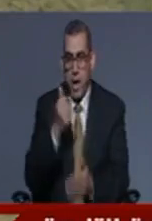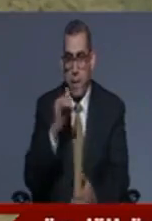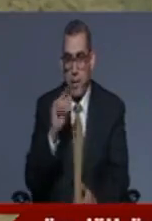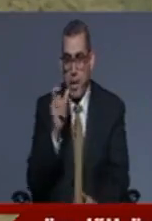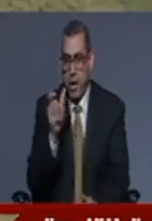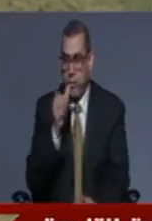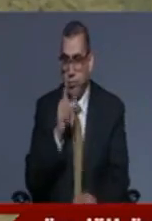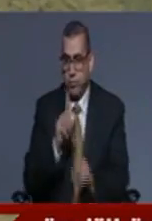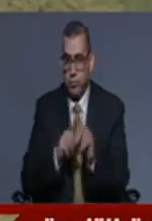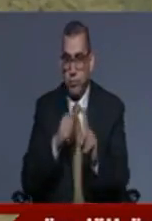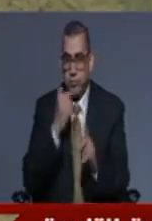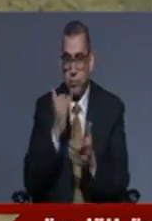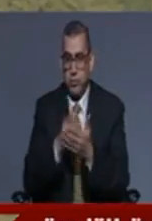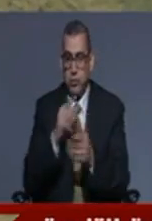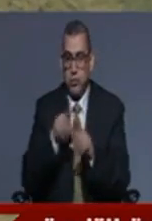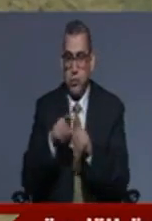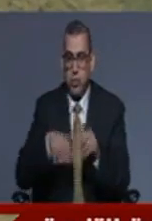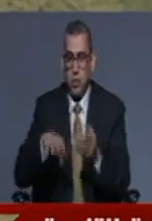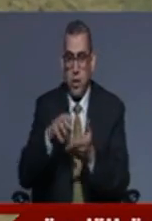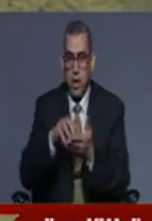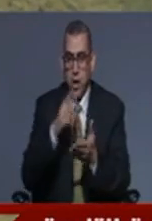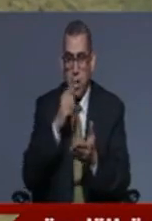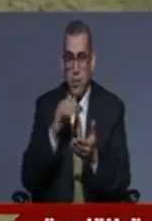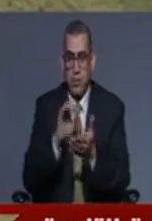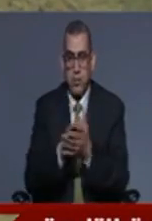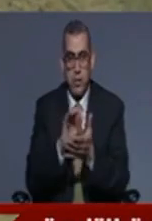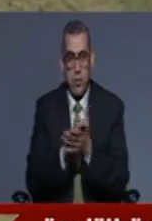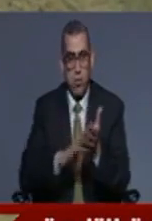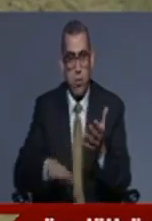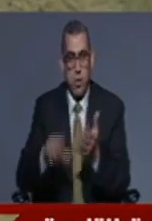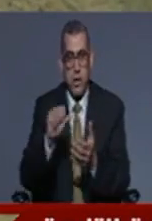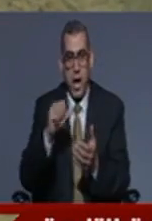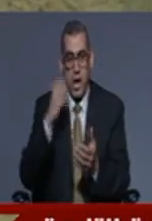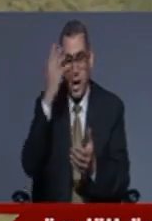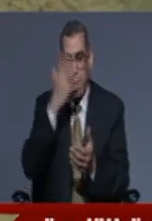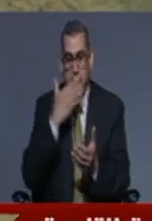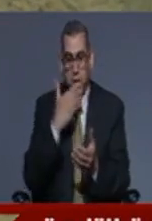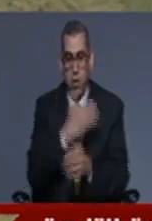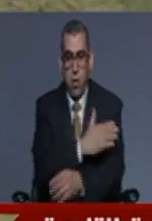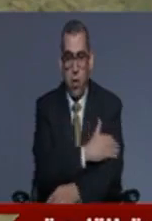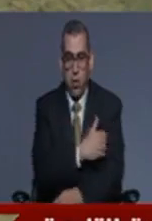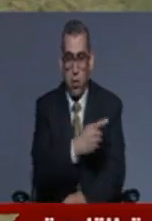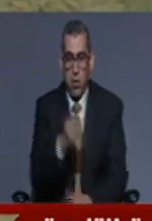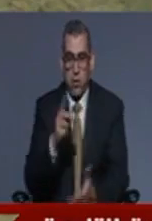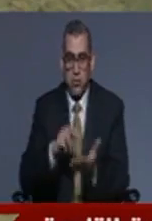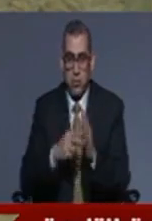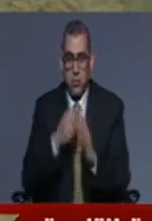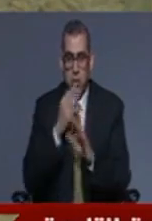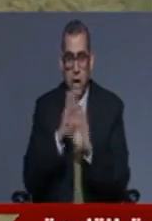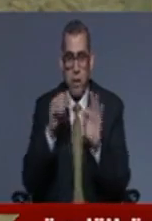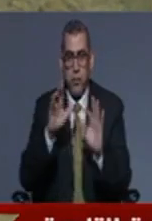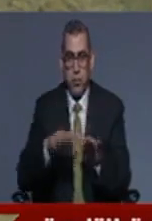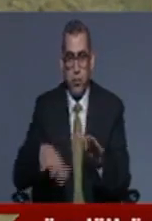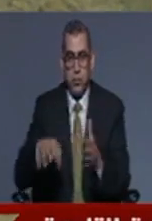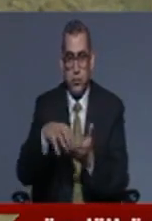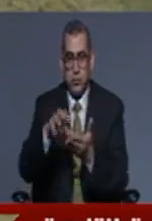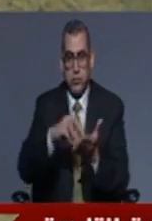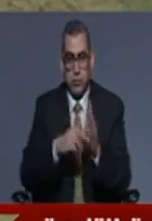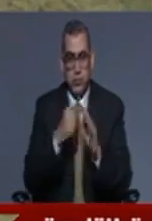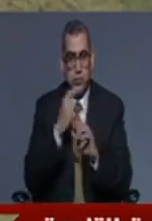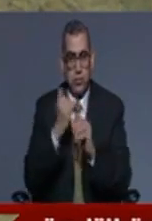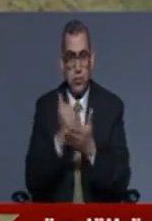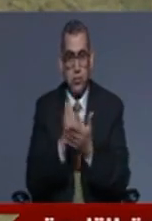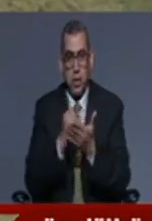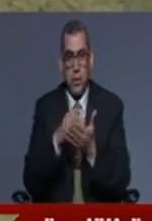رؤساء المؤسسات التابعة للاتحاد الأفريقي والمجموعات الاقتصادية الإقليمية والآليات